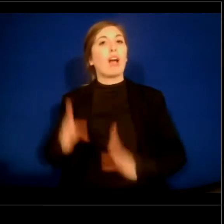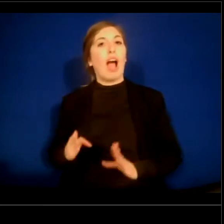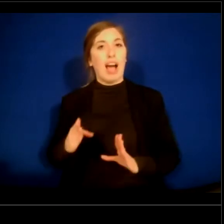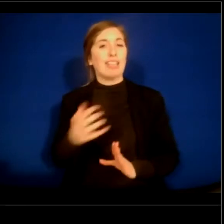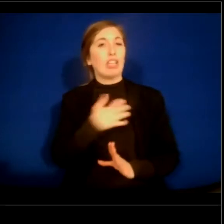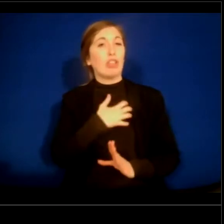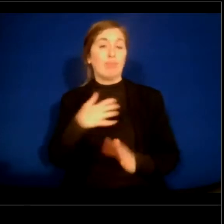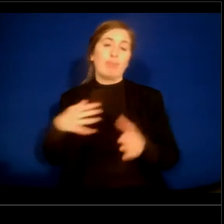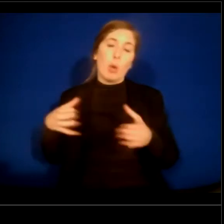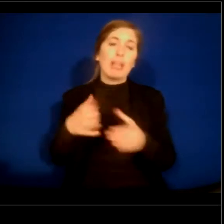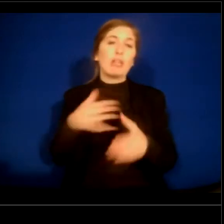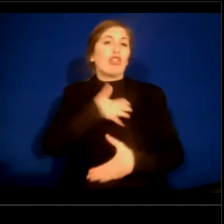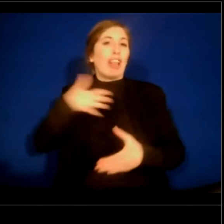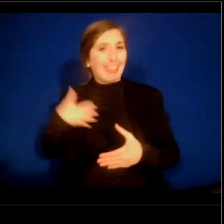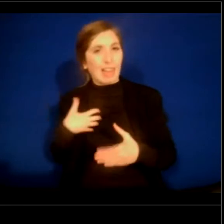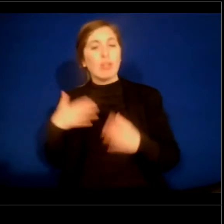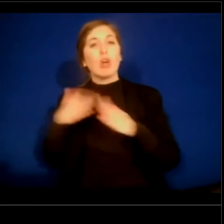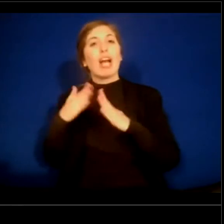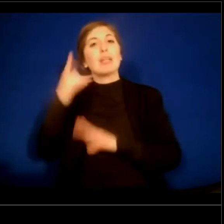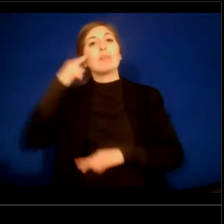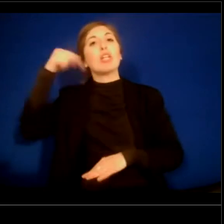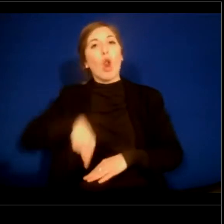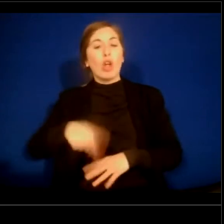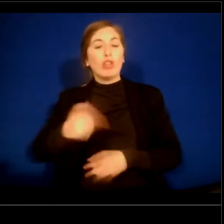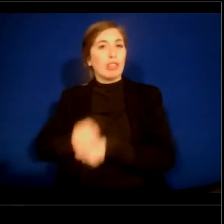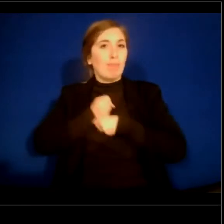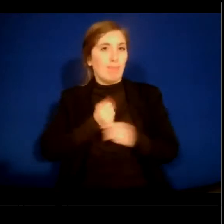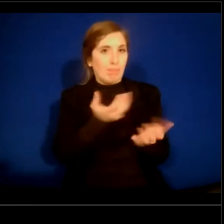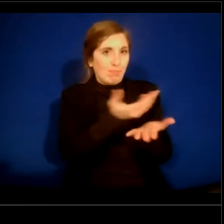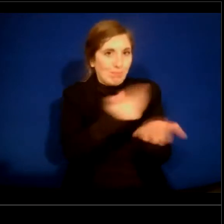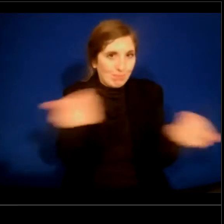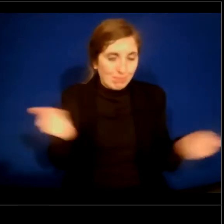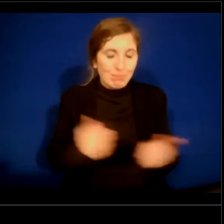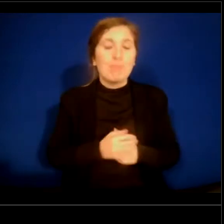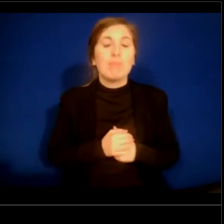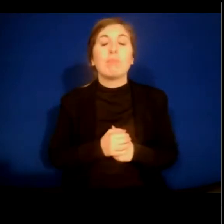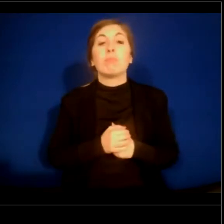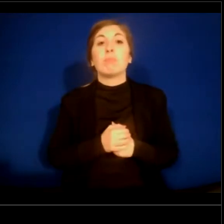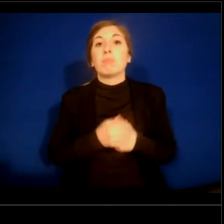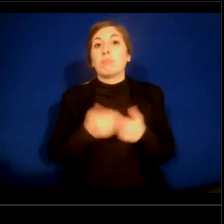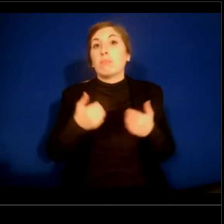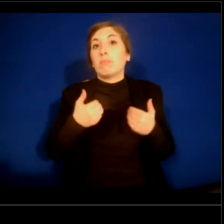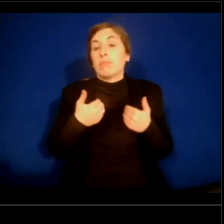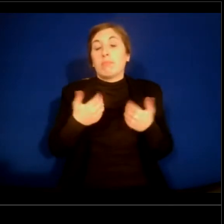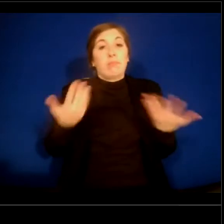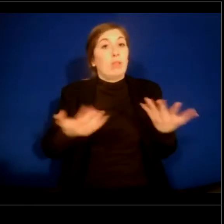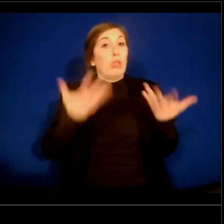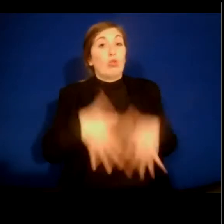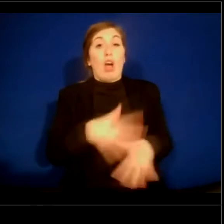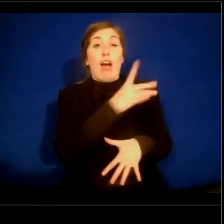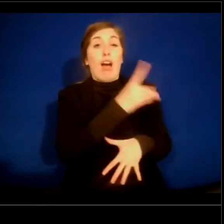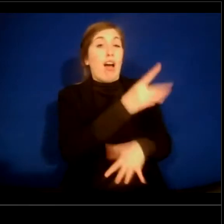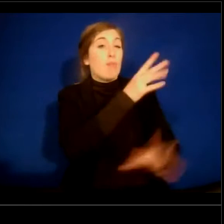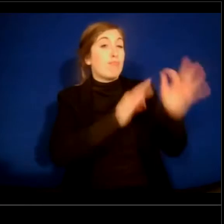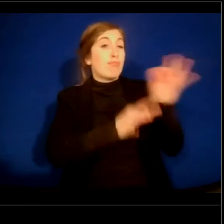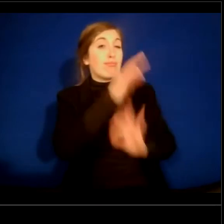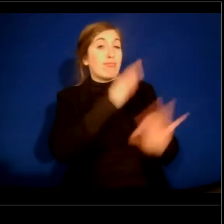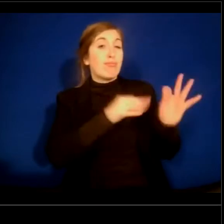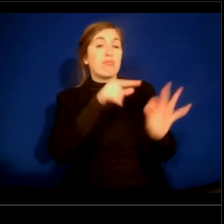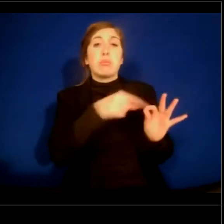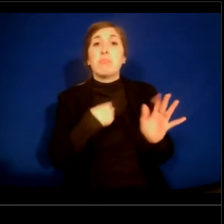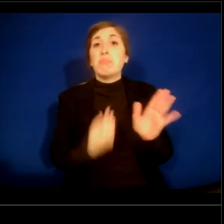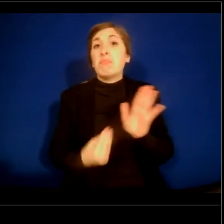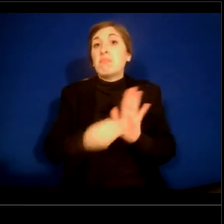scientifico della casa della psicologia. Ecco, io non ho molto da aggiungere a quello che hai detto tu, essendo una serata,